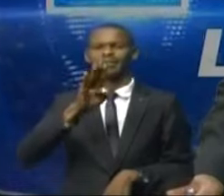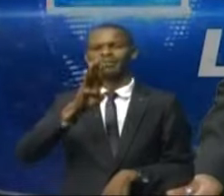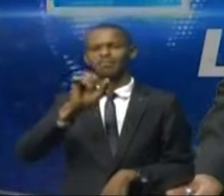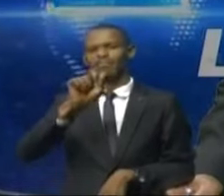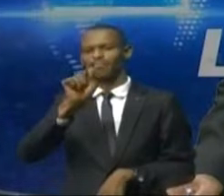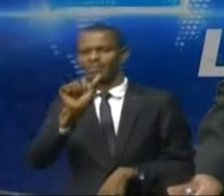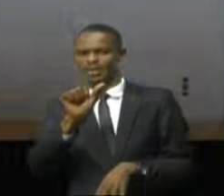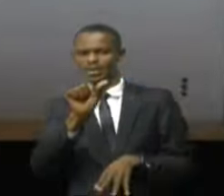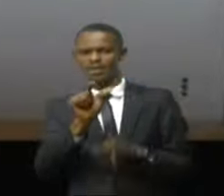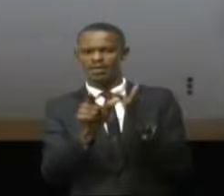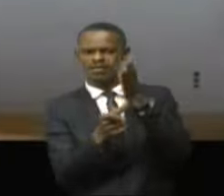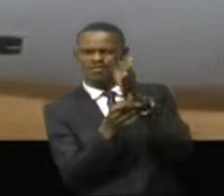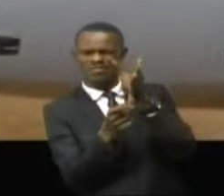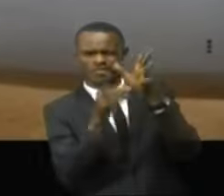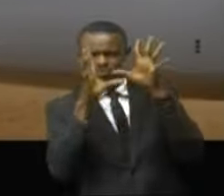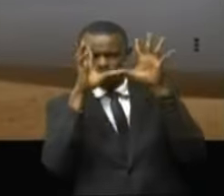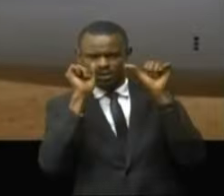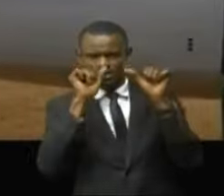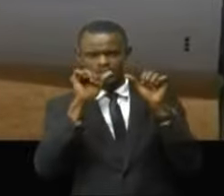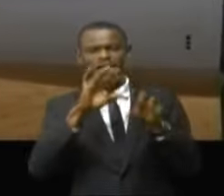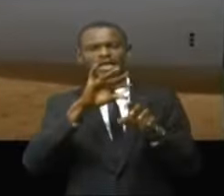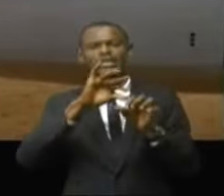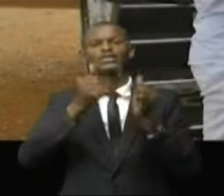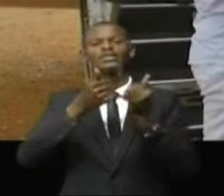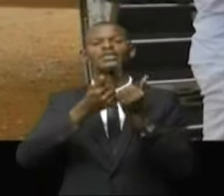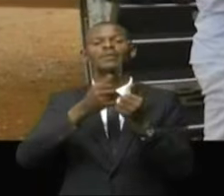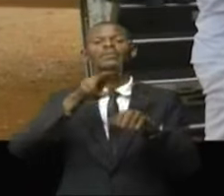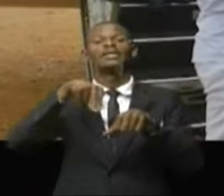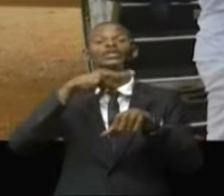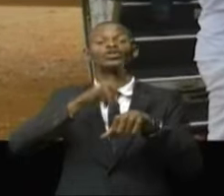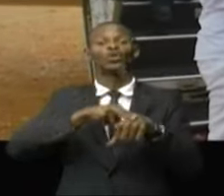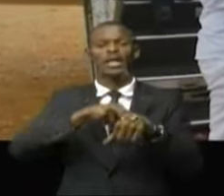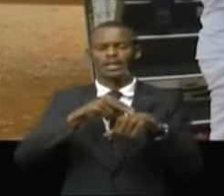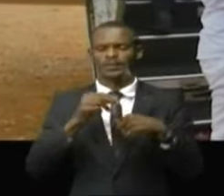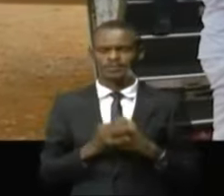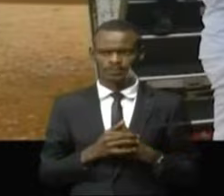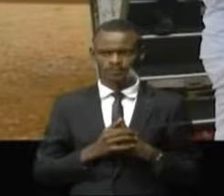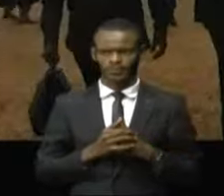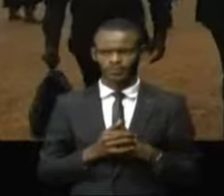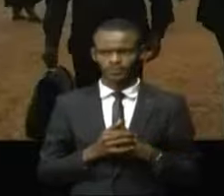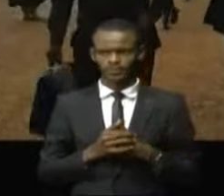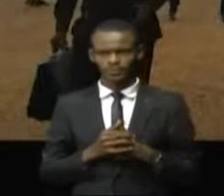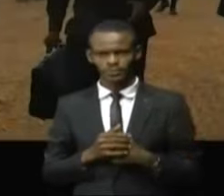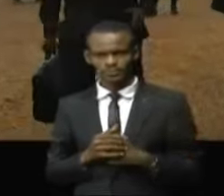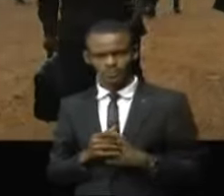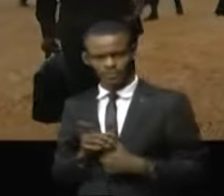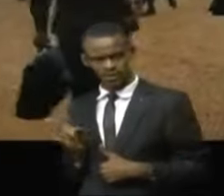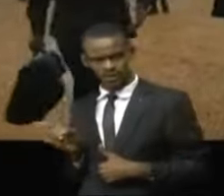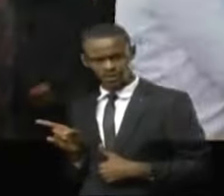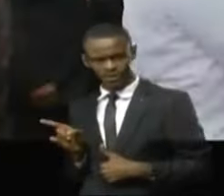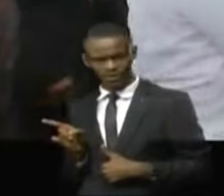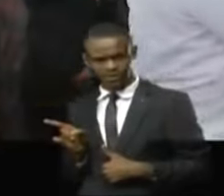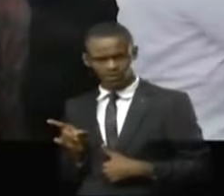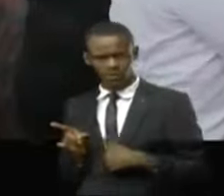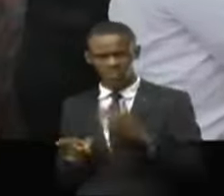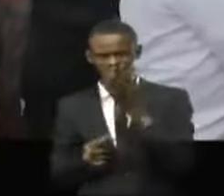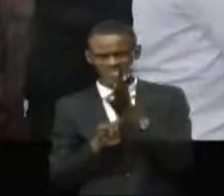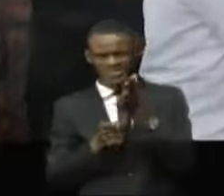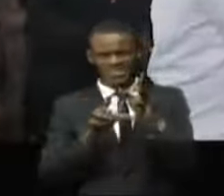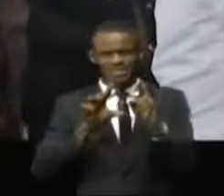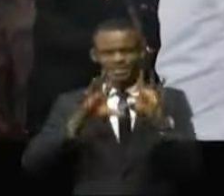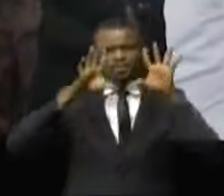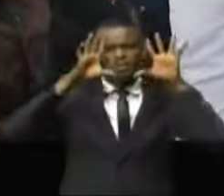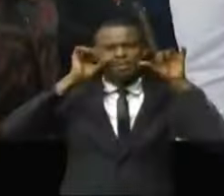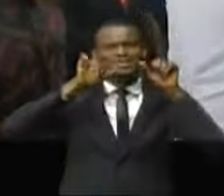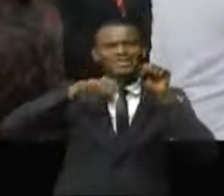Ndaïti-Sensé. Son premier voyage comme secrétaire permanent de l'Union sacrée de la Nation, c'est le Sankourou, terre de Patrice Emery Lumumba, que le professeur